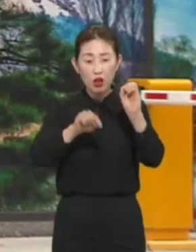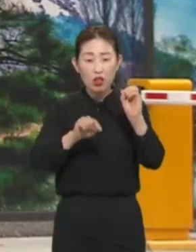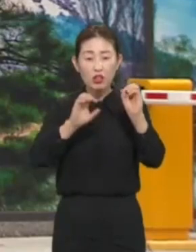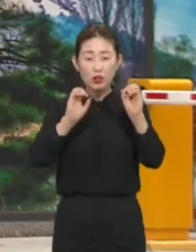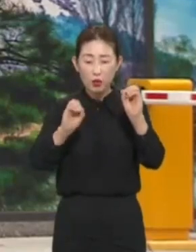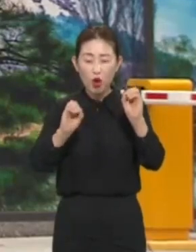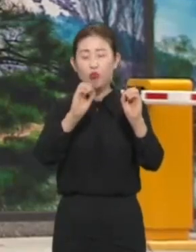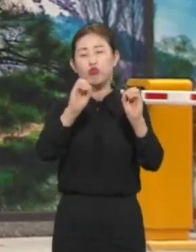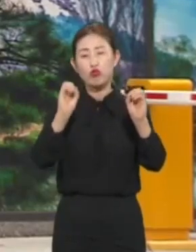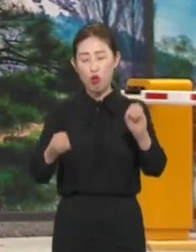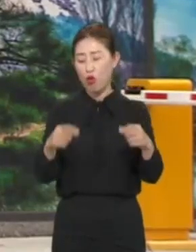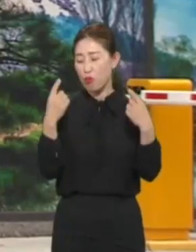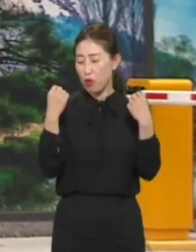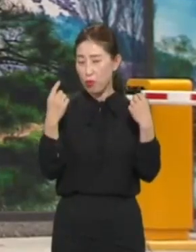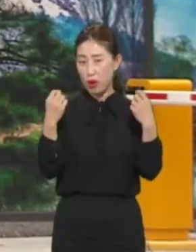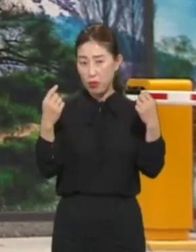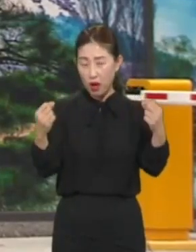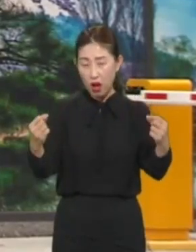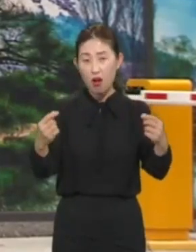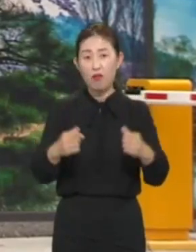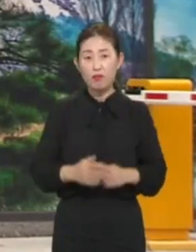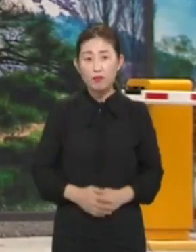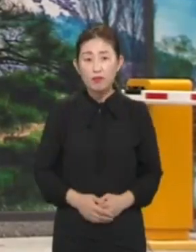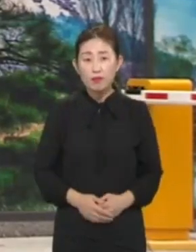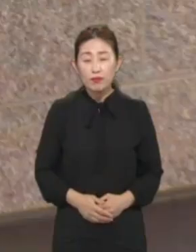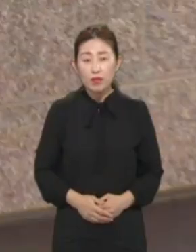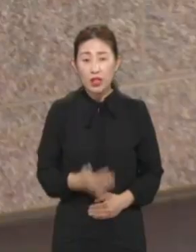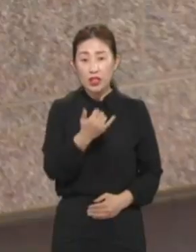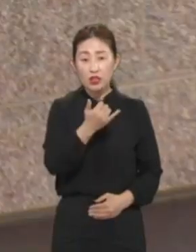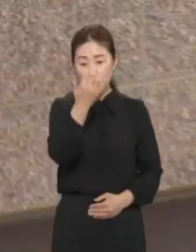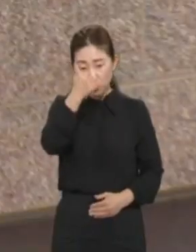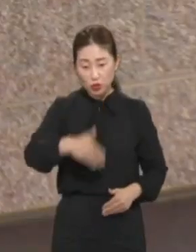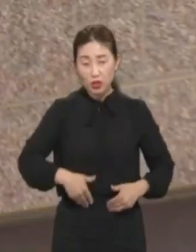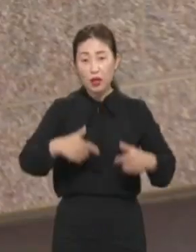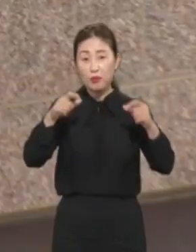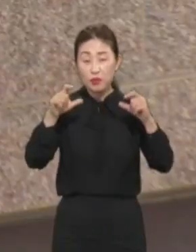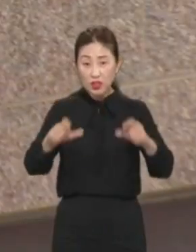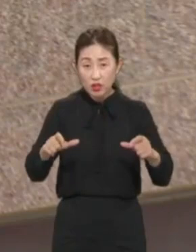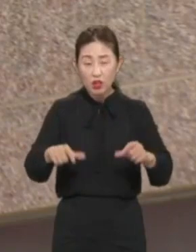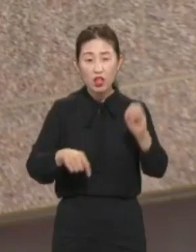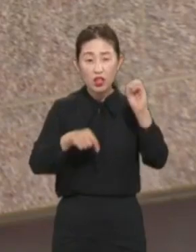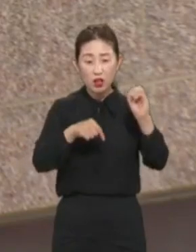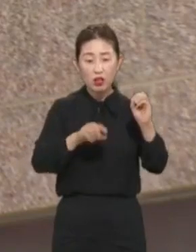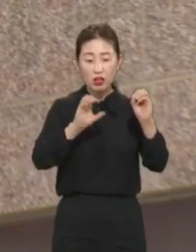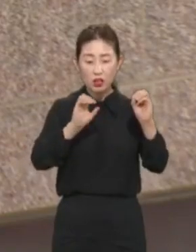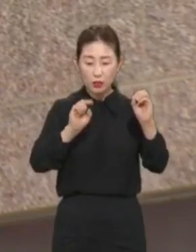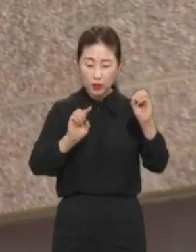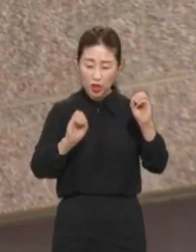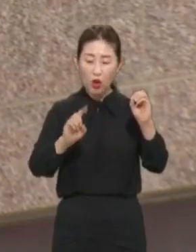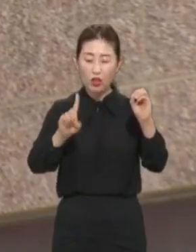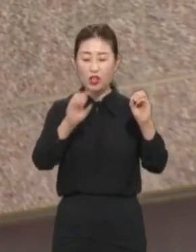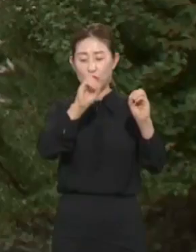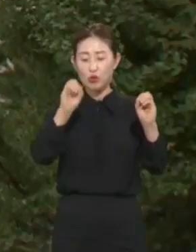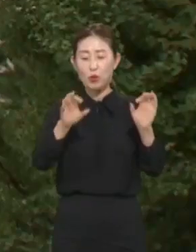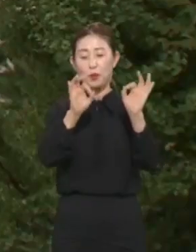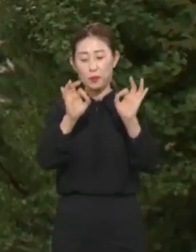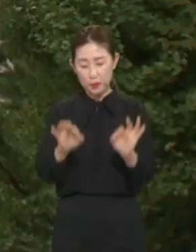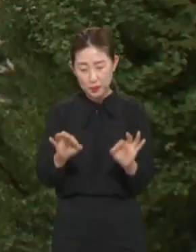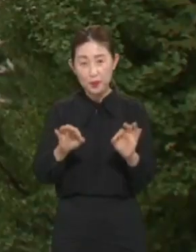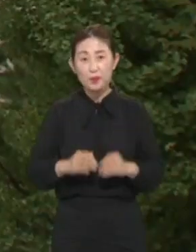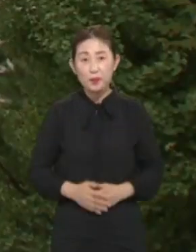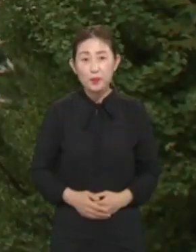0를 기록하며 25주 만에 보합세로 돌아섰고 충남은 -0.01% 하락세를